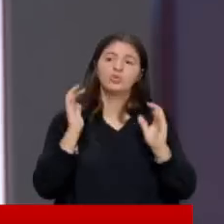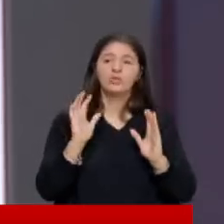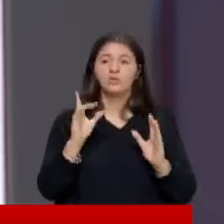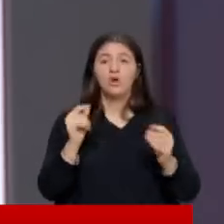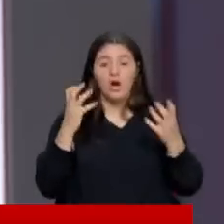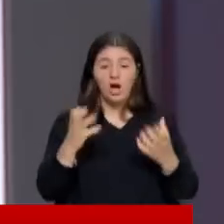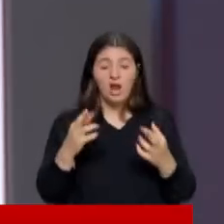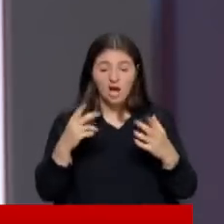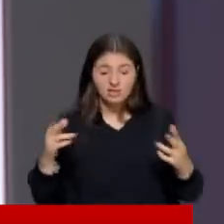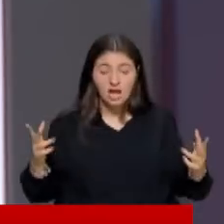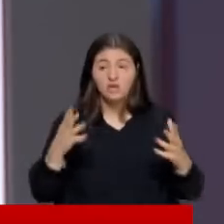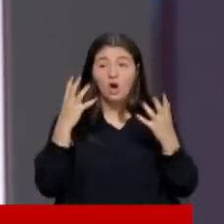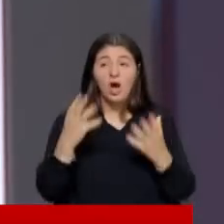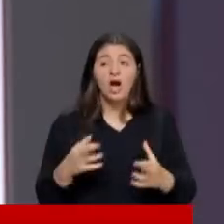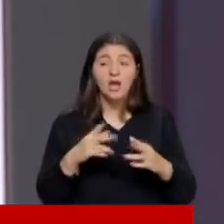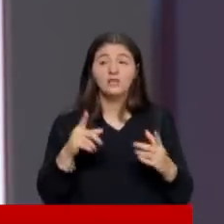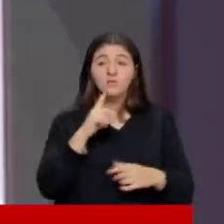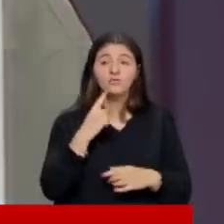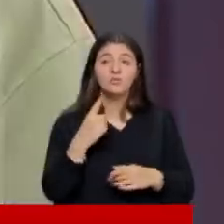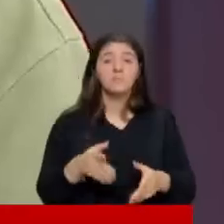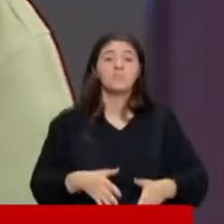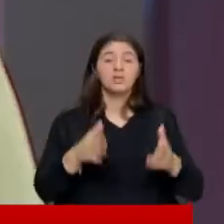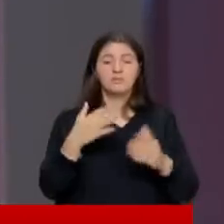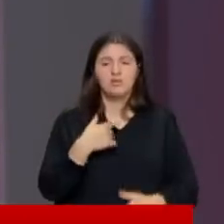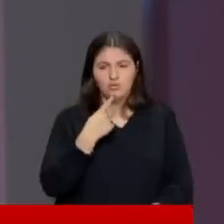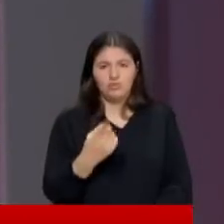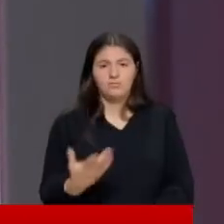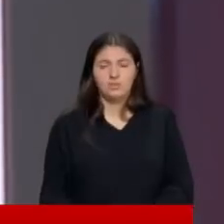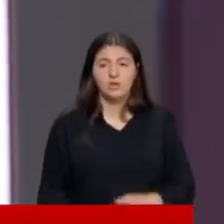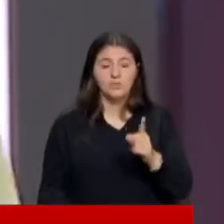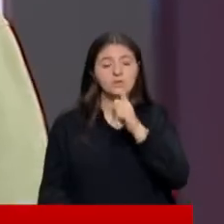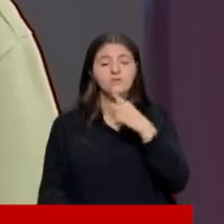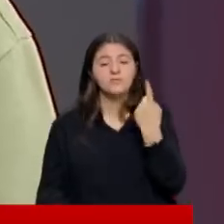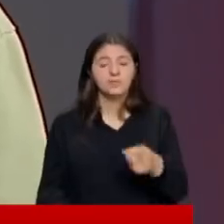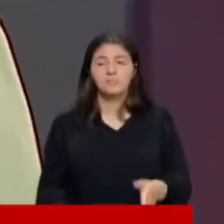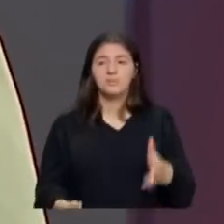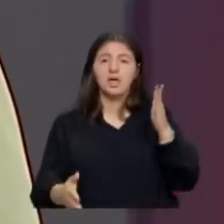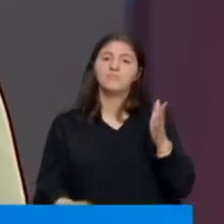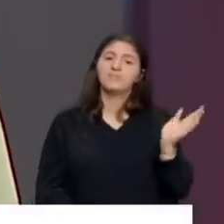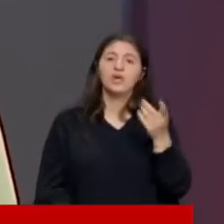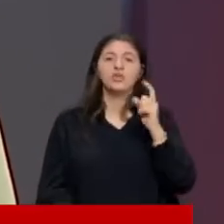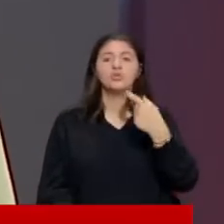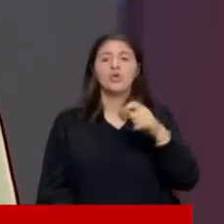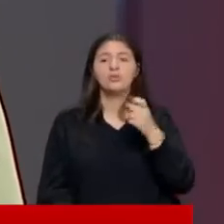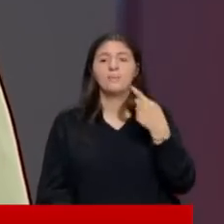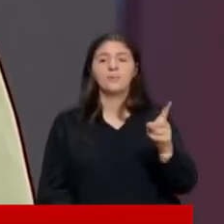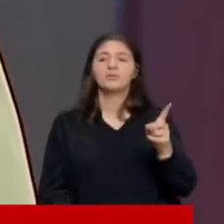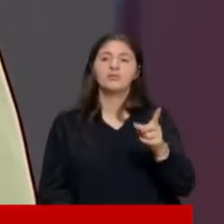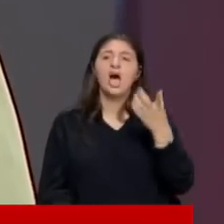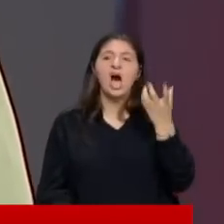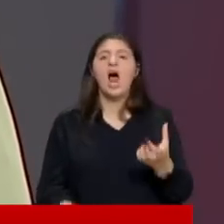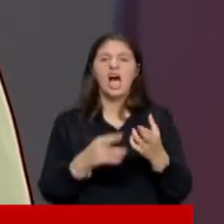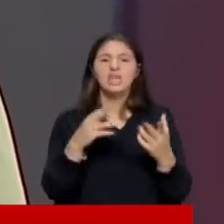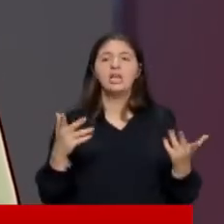çok ağır hasarlı çok ağır hasarlı yüz bina Ben diyorum ki yüz binanın 90 binası